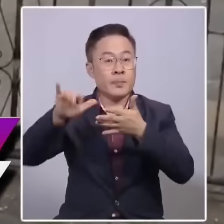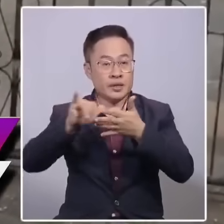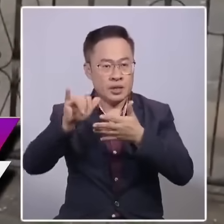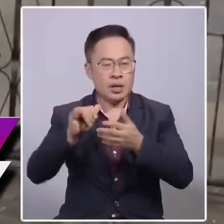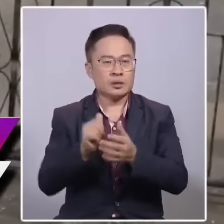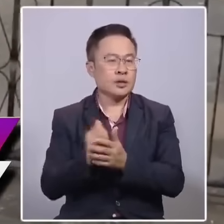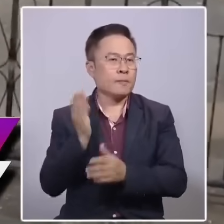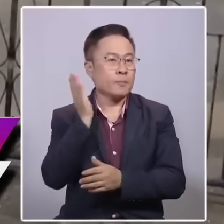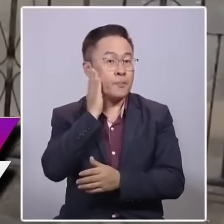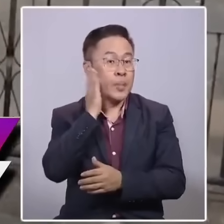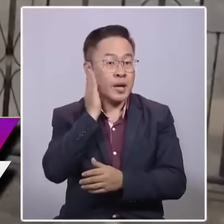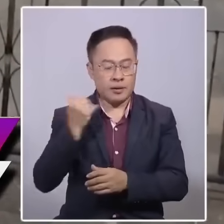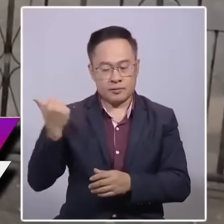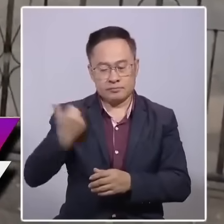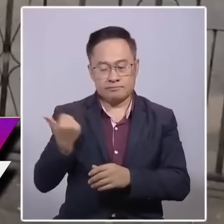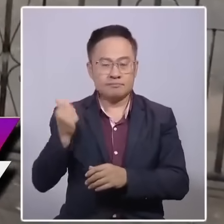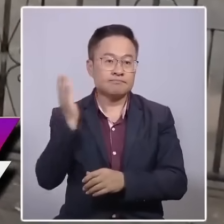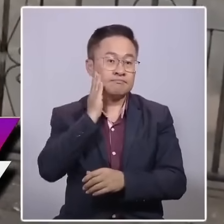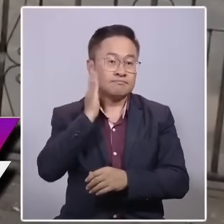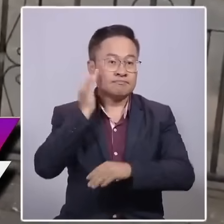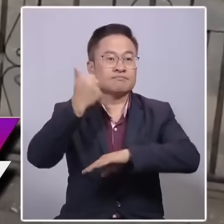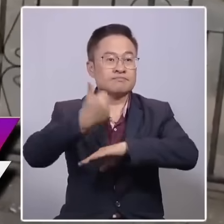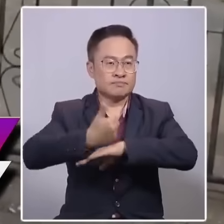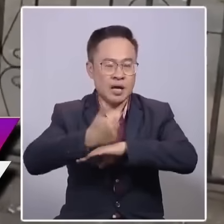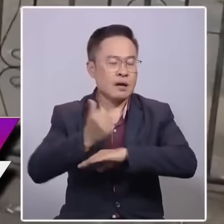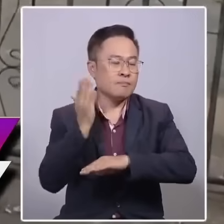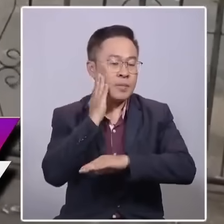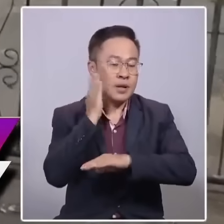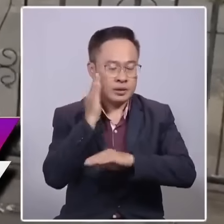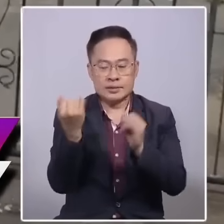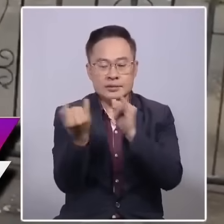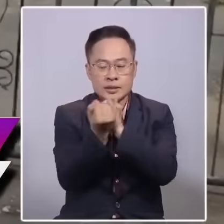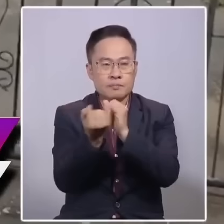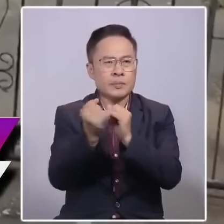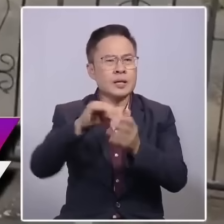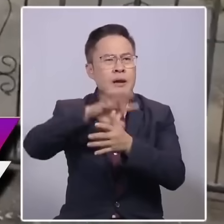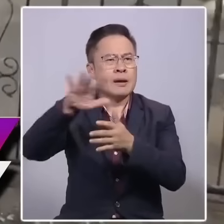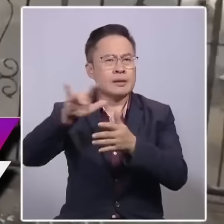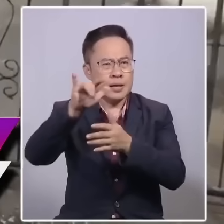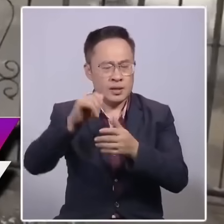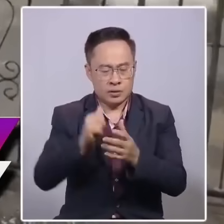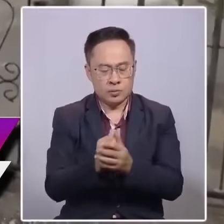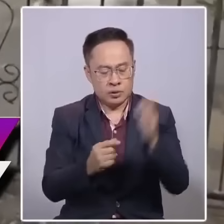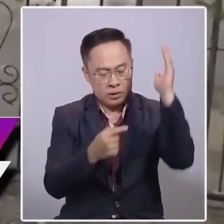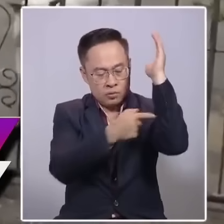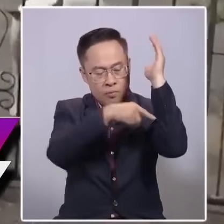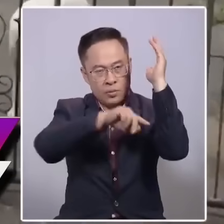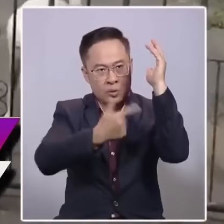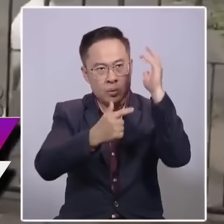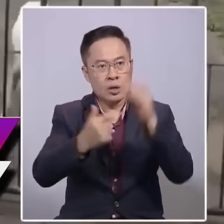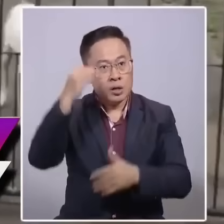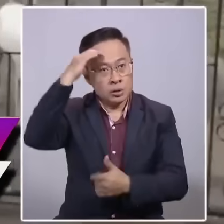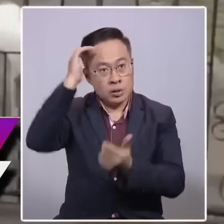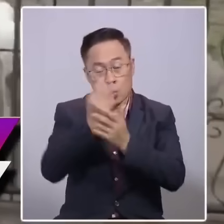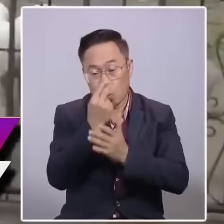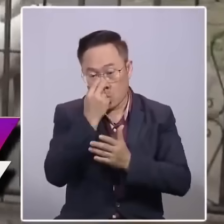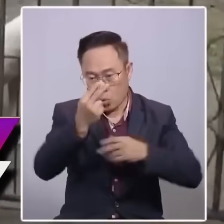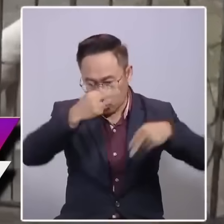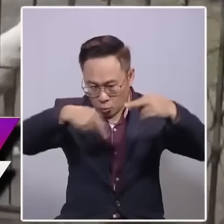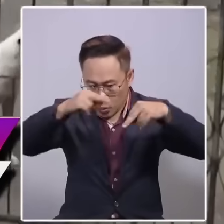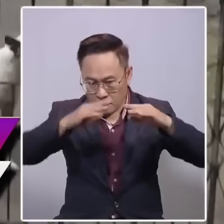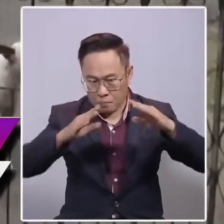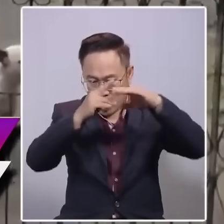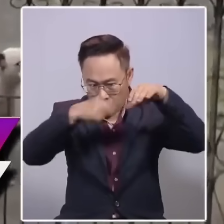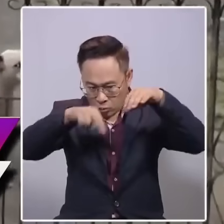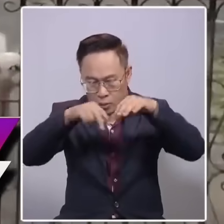ของแป้งนาโหนดนี่แหละอยู่ในพื้นที่ตำบลนาโหนดอำเภอเมืองจังหวัดพัทลุงค่ะตำรวจไปไปตรวจค้นพญานหลักฐานที่เกี่ยว